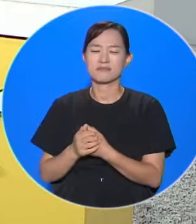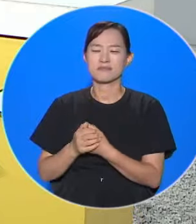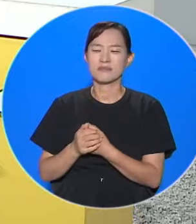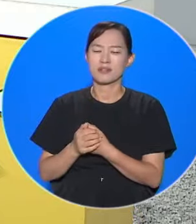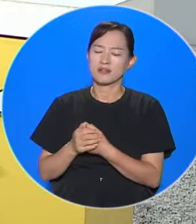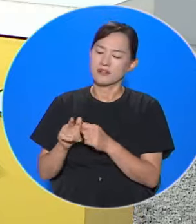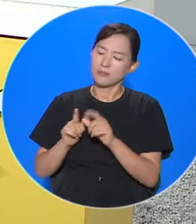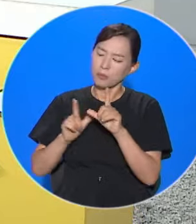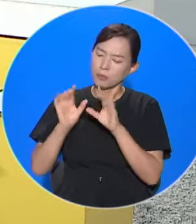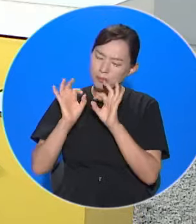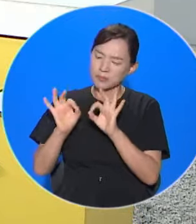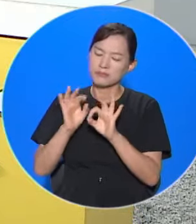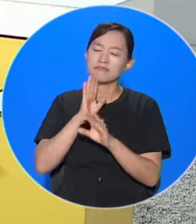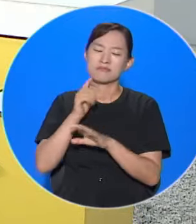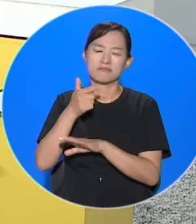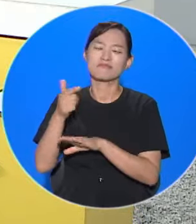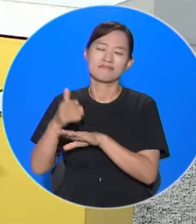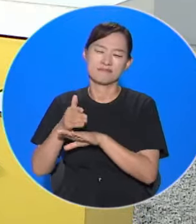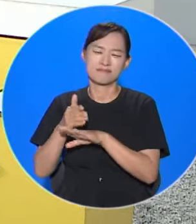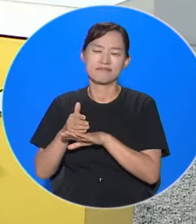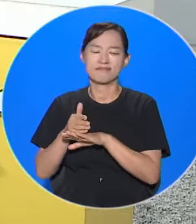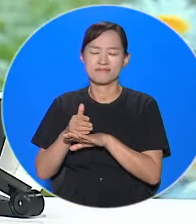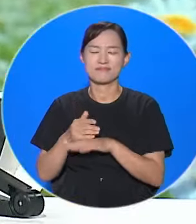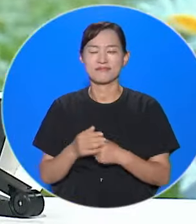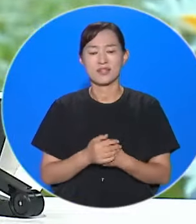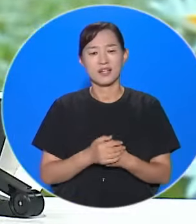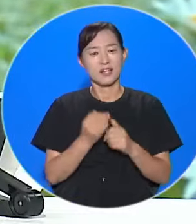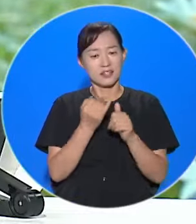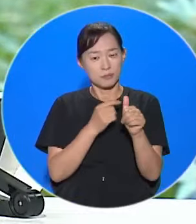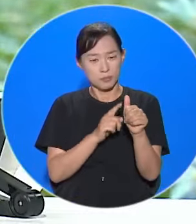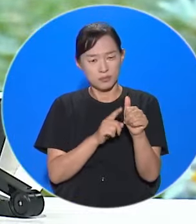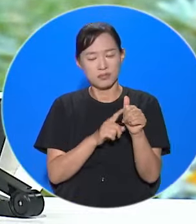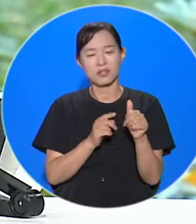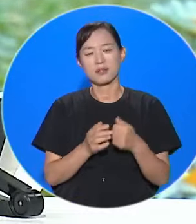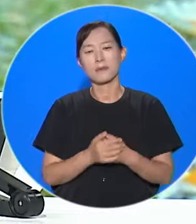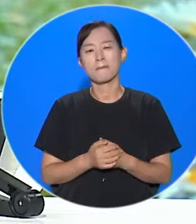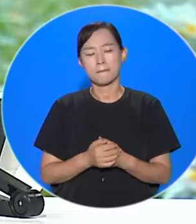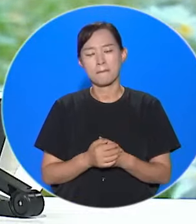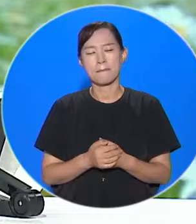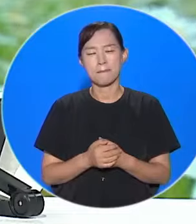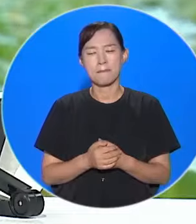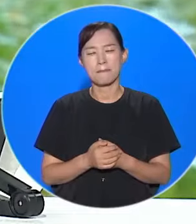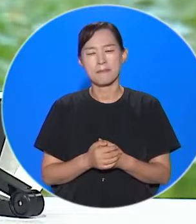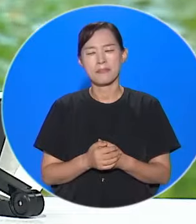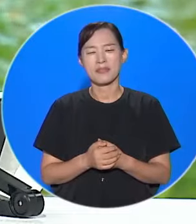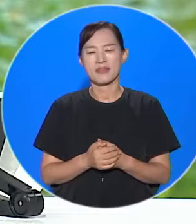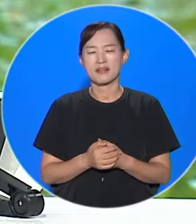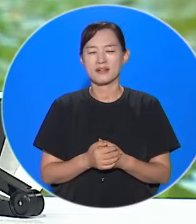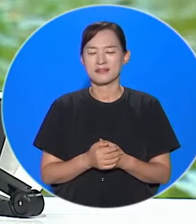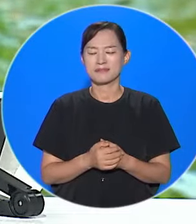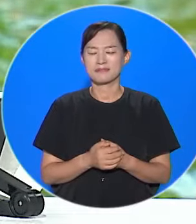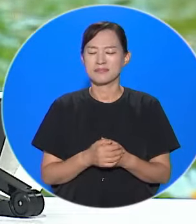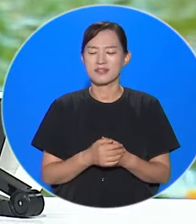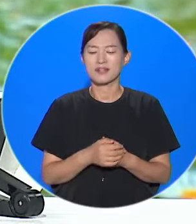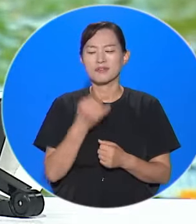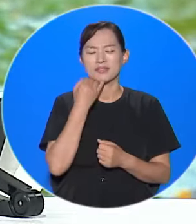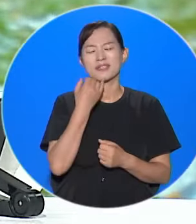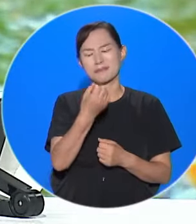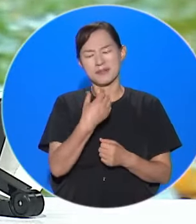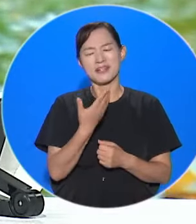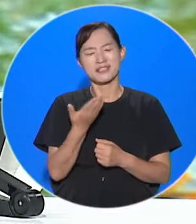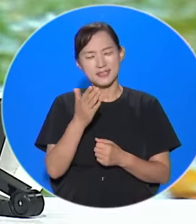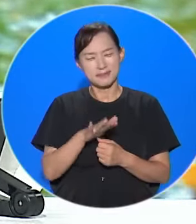그런 부분에서 되게 감사하게 생각하고 그래요. 아마 남편이 그냥 그렇게 앞에서는 이야기하지만